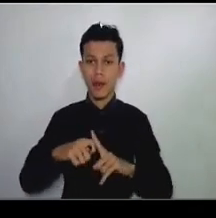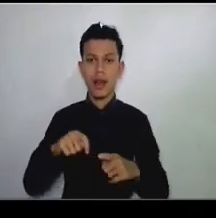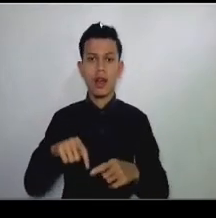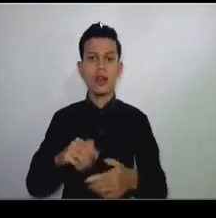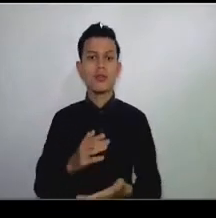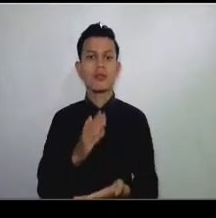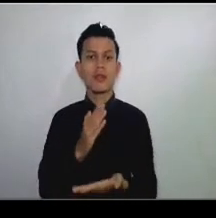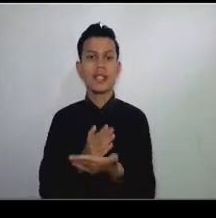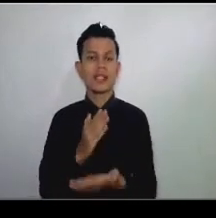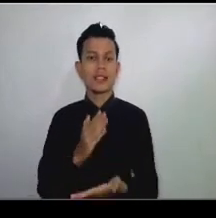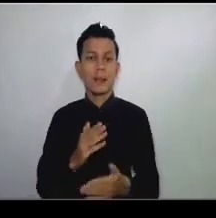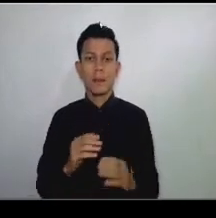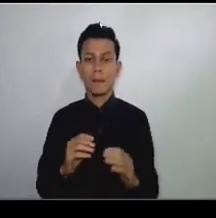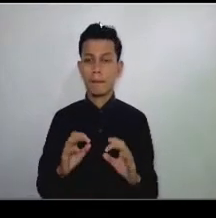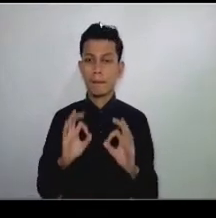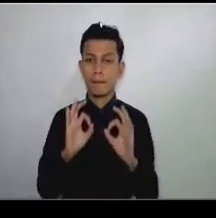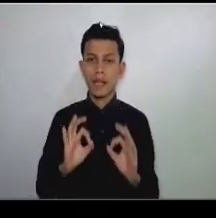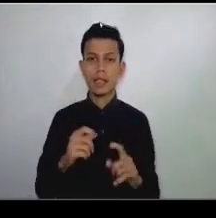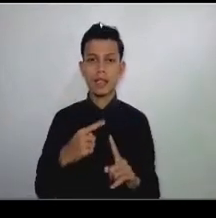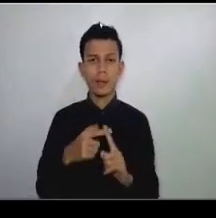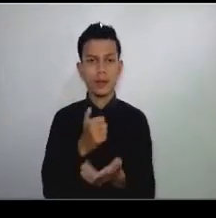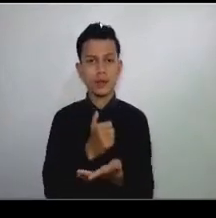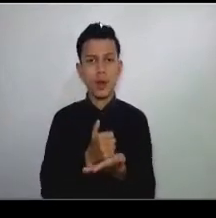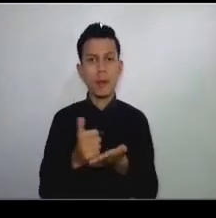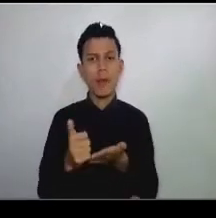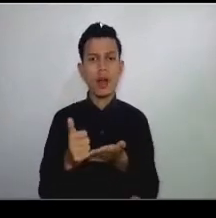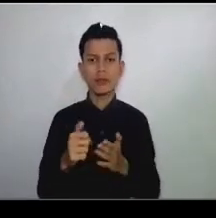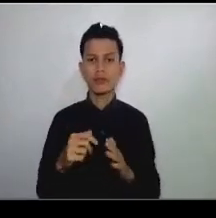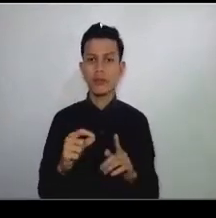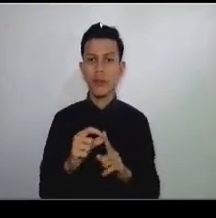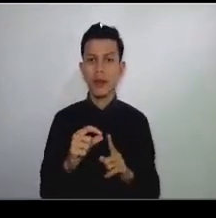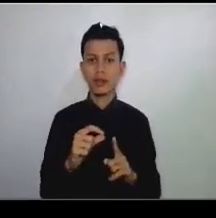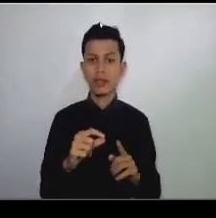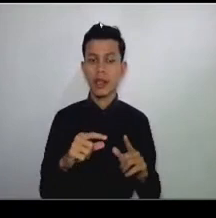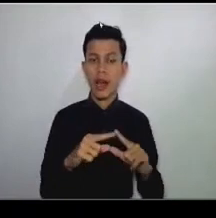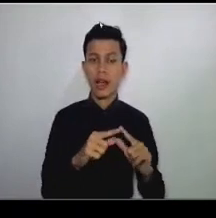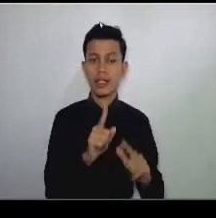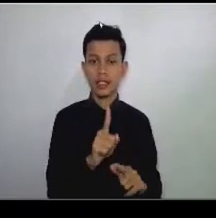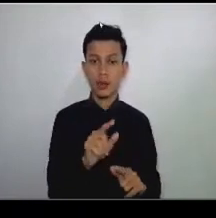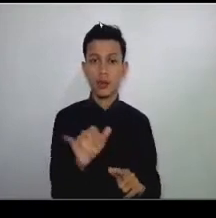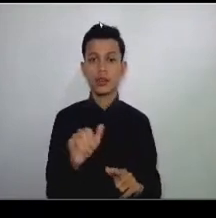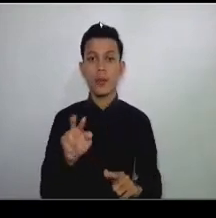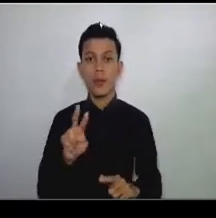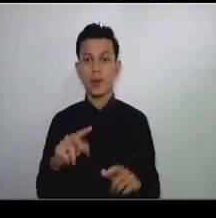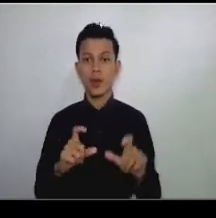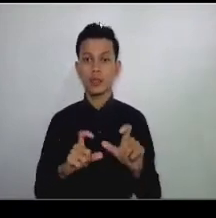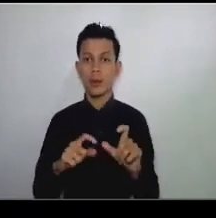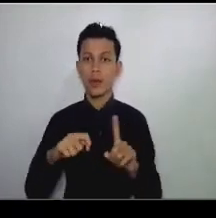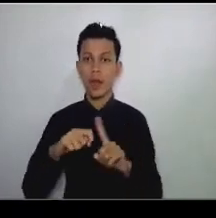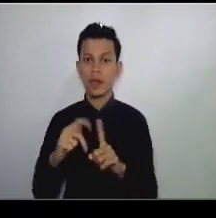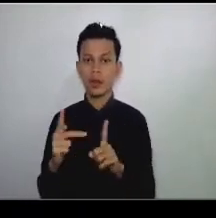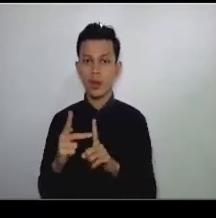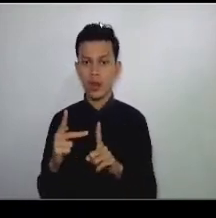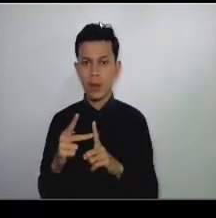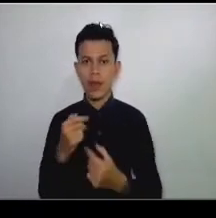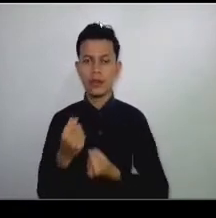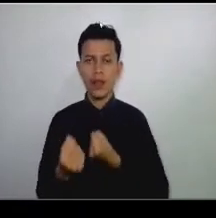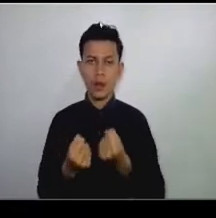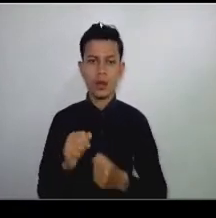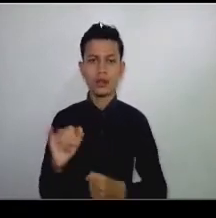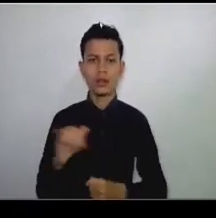kepantasan dan kesopanan butir penerapan angka sat dan angka du saptaakarsa utama yang dilakukan oleh Hakim